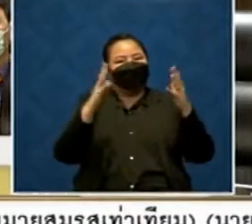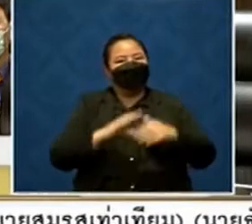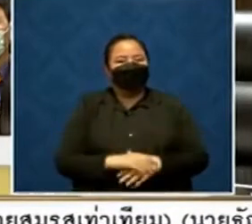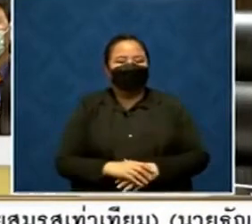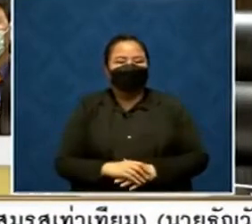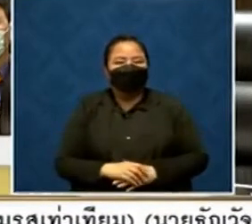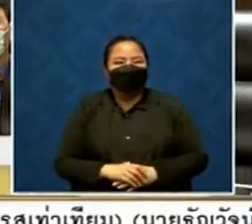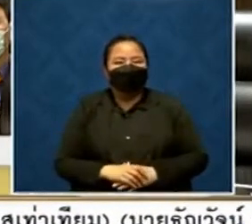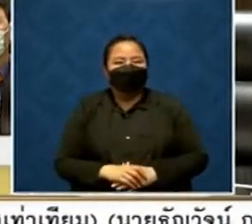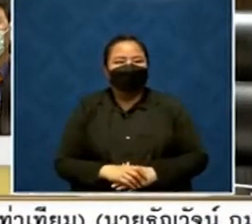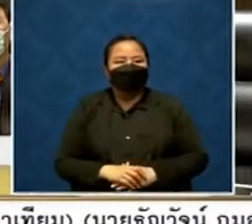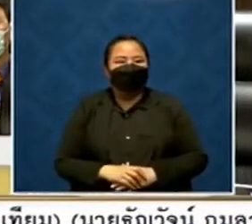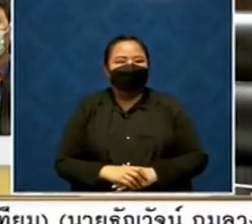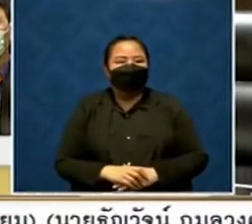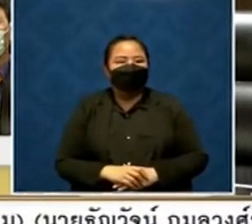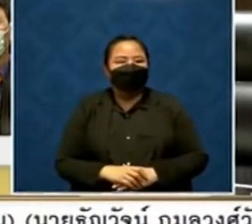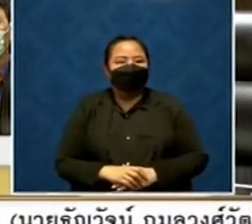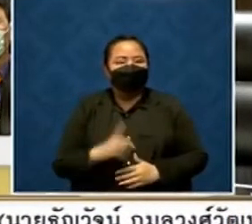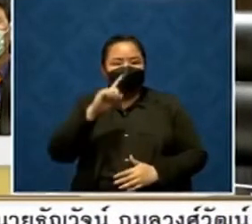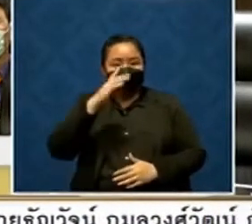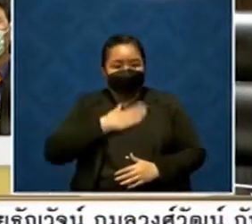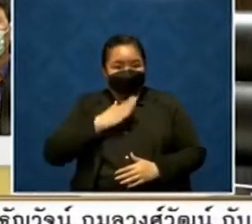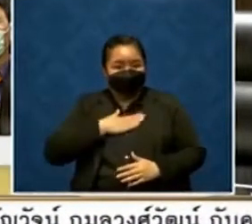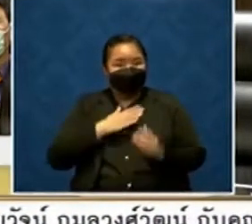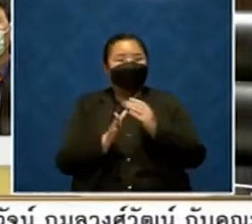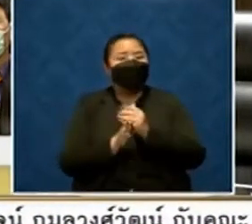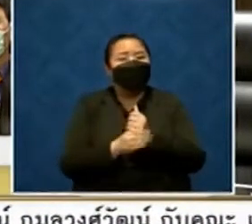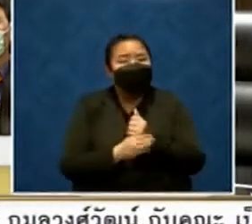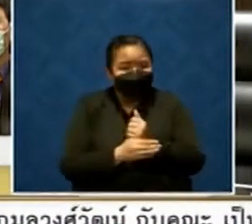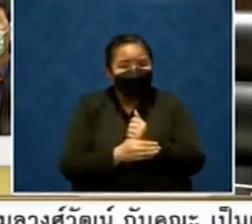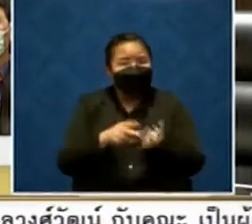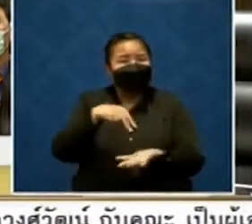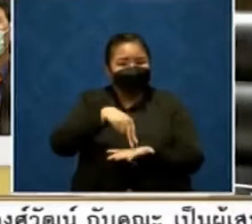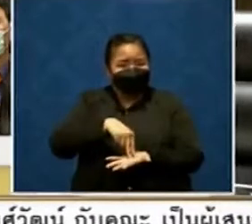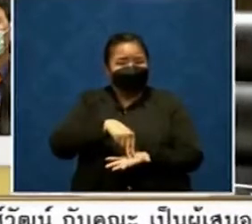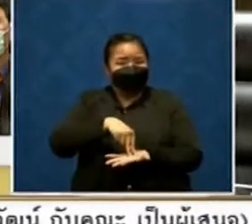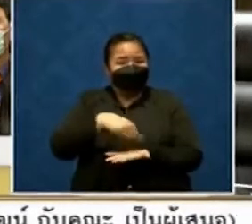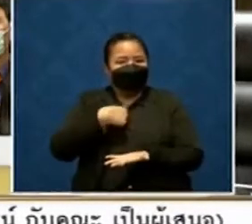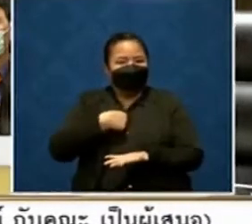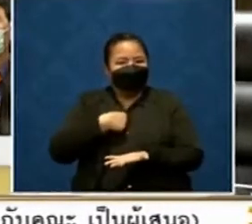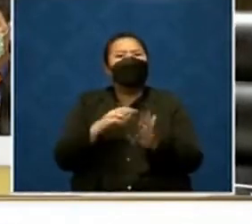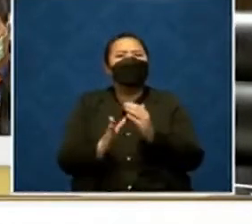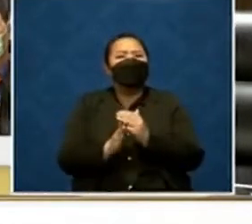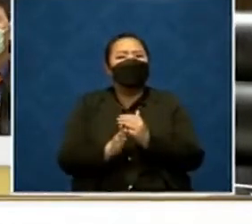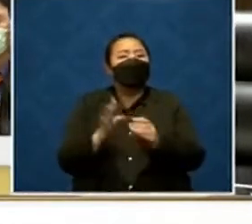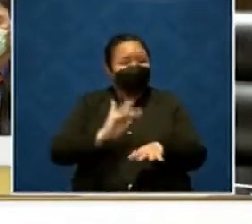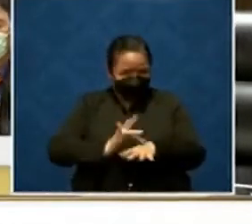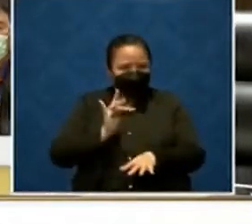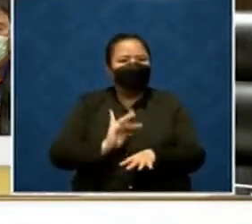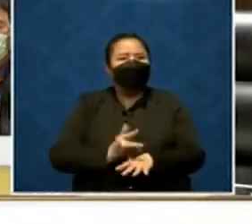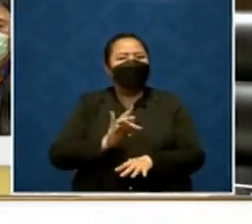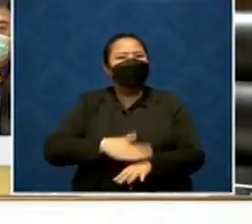ะทั้งฝ่ายค้านและฝ่ายรัฐบาลคนที่ยอมแหวกมติพรรคเพื่อโหวตให้นะครับครูค คือครู